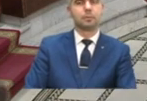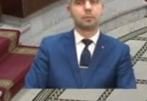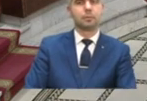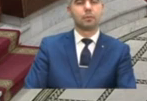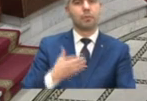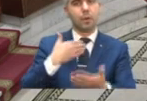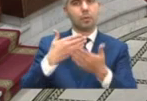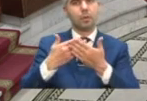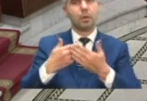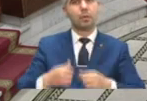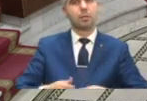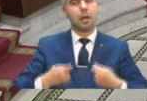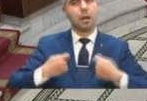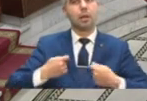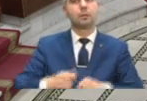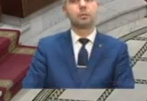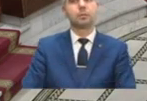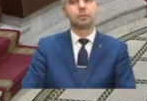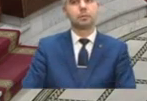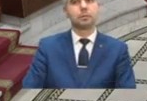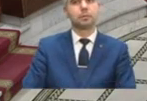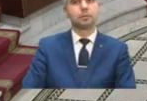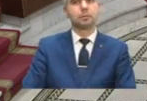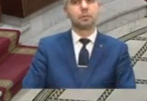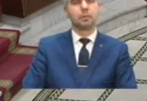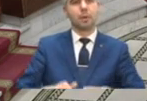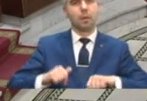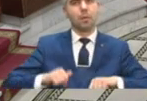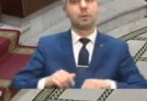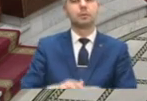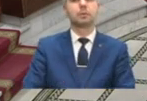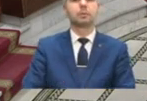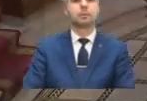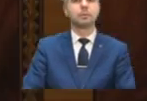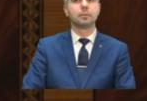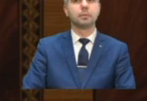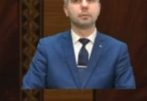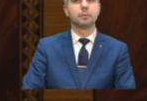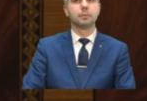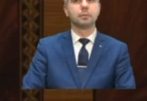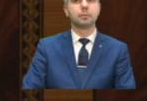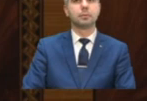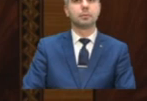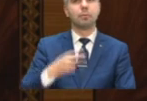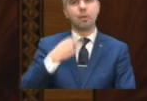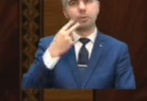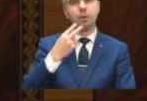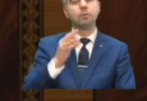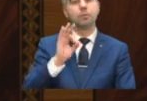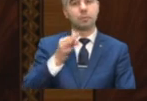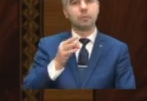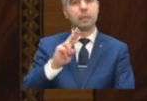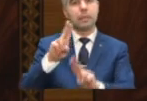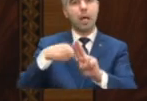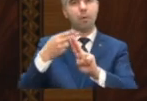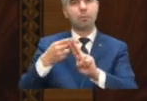شكرا السيدة الرئيسة. السيدة الوزيرة المحترمة، تبعنا بإمعان شديد الجواب